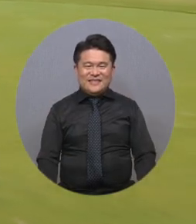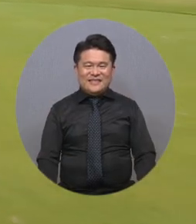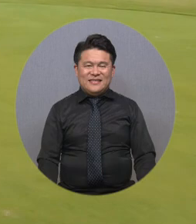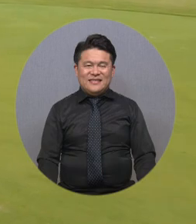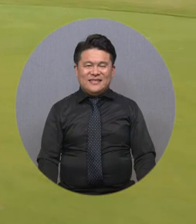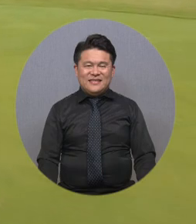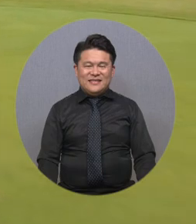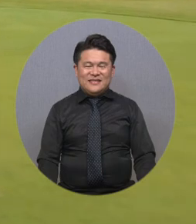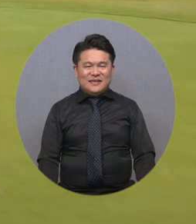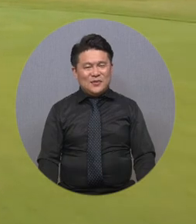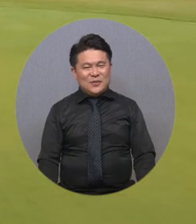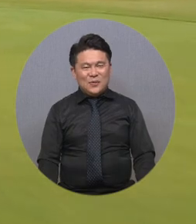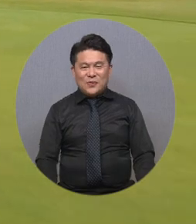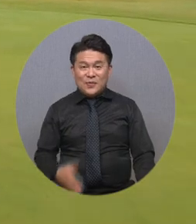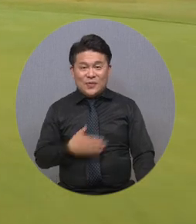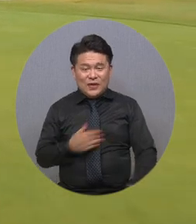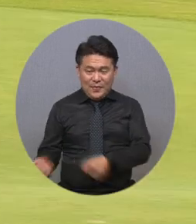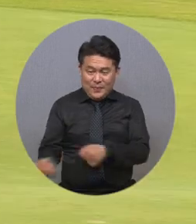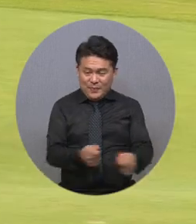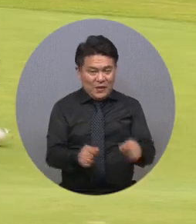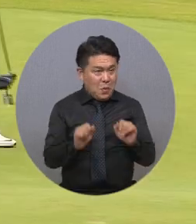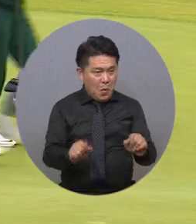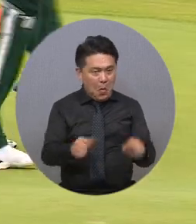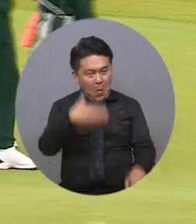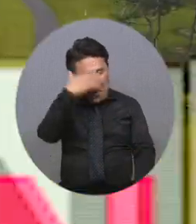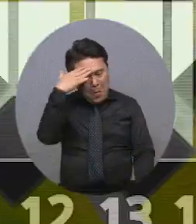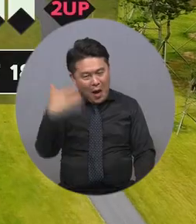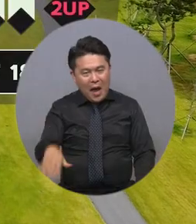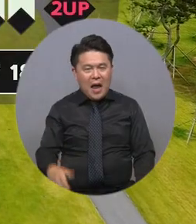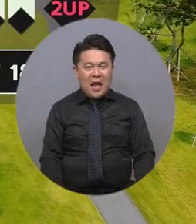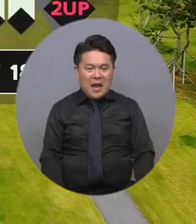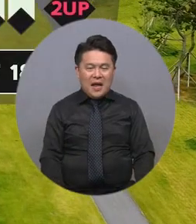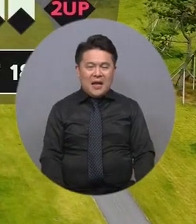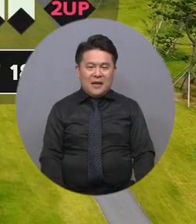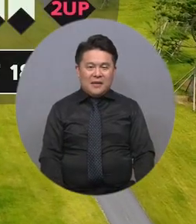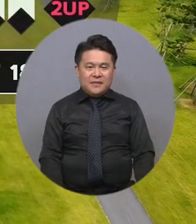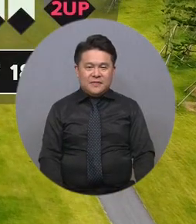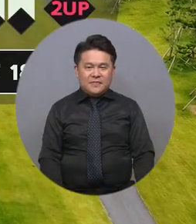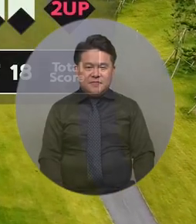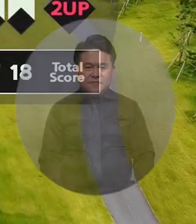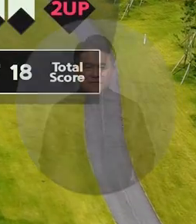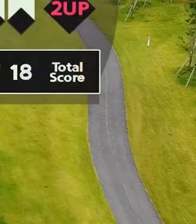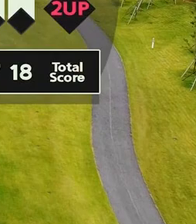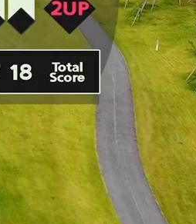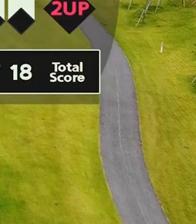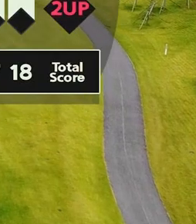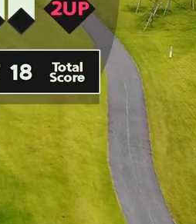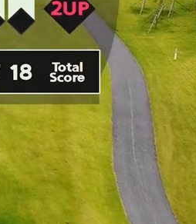진짜 내 티셔츠 살았다는 게 정말